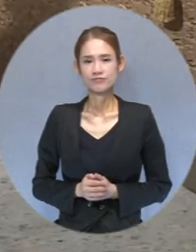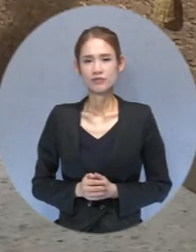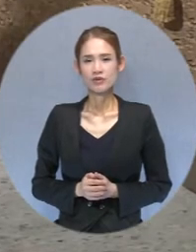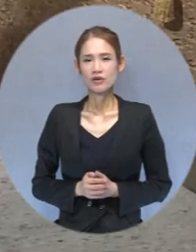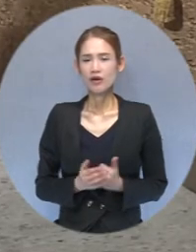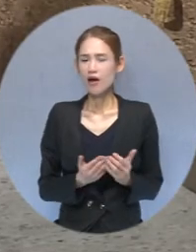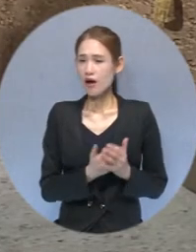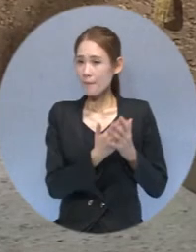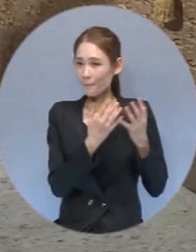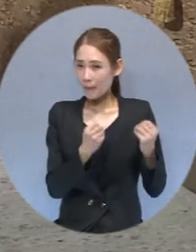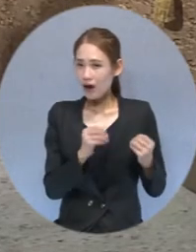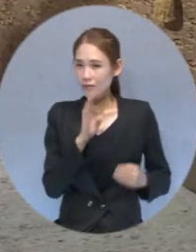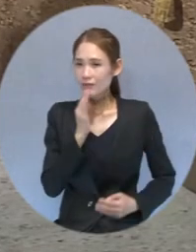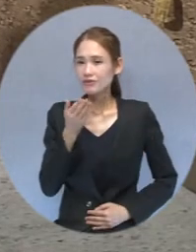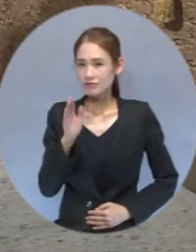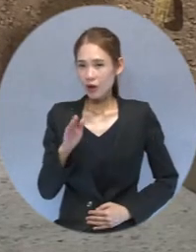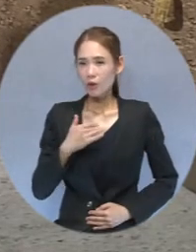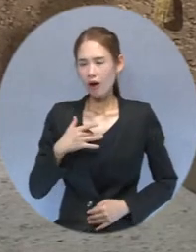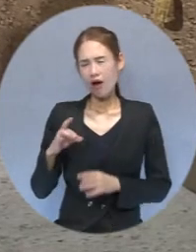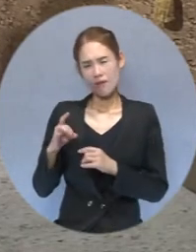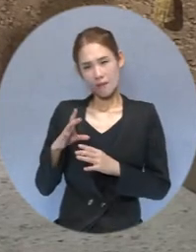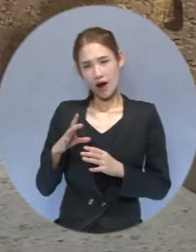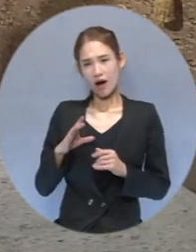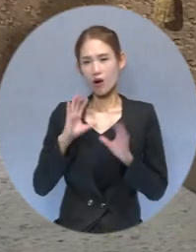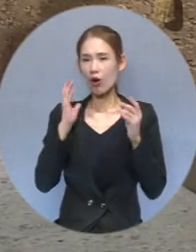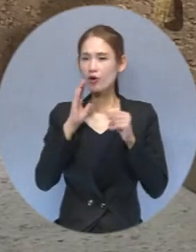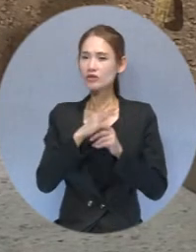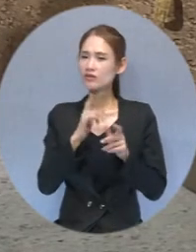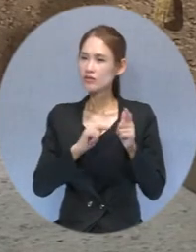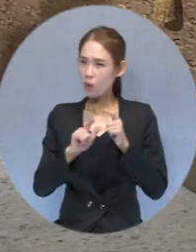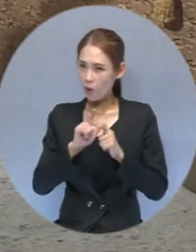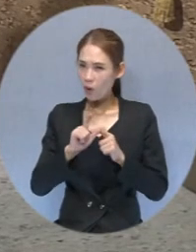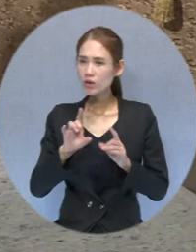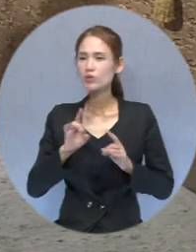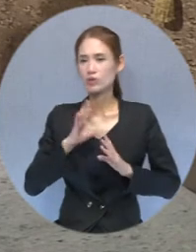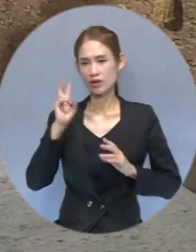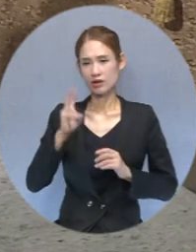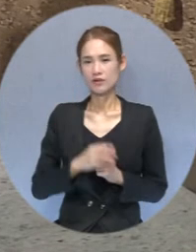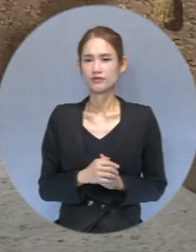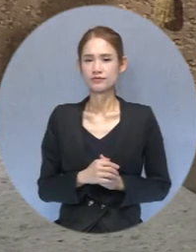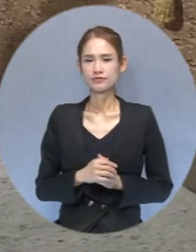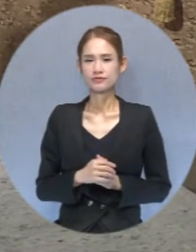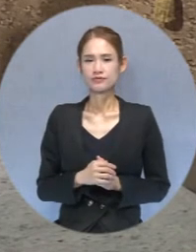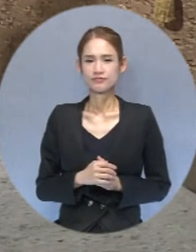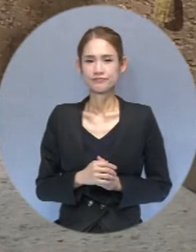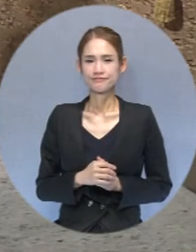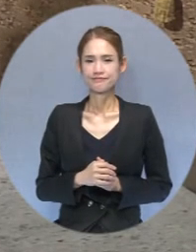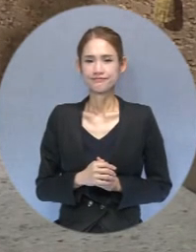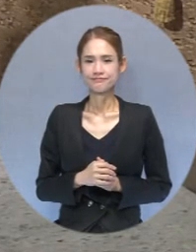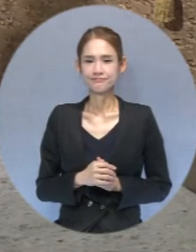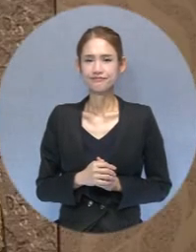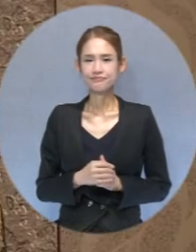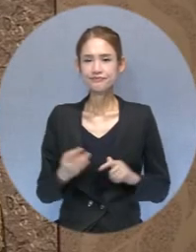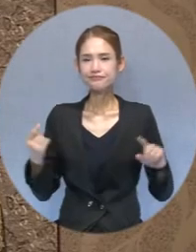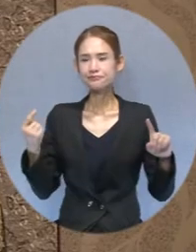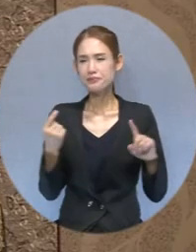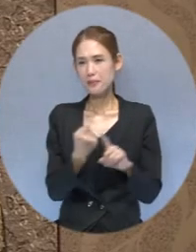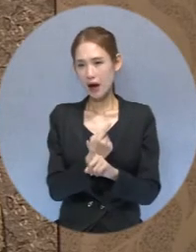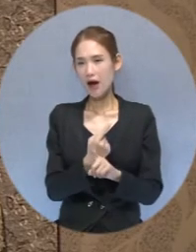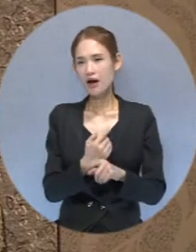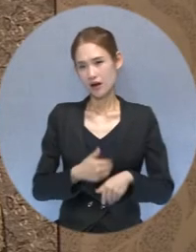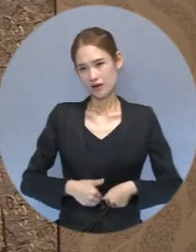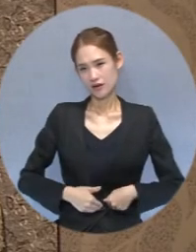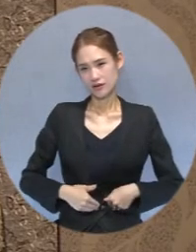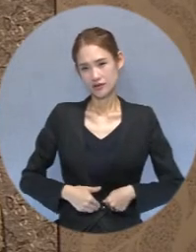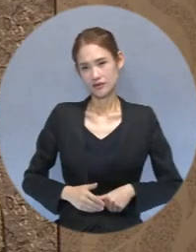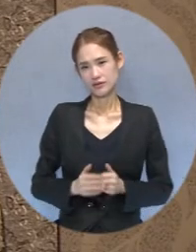발전은 했어요. 네, 저는 사실인데. 정말 깜짝 놀랐어요. 어린이들이었으면 얼마나 더 놀랐을까 그런 생각이 들더라고요. 이제 바꿔나가야 되는데 결국은